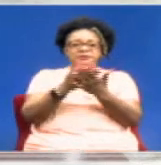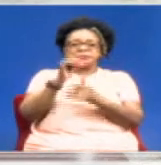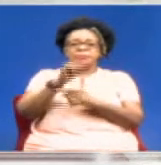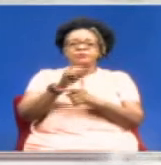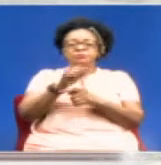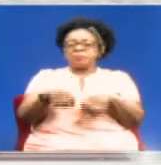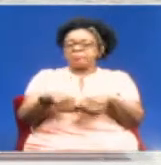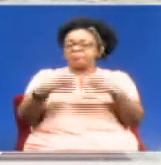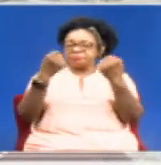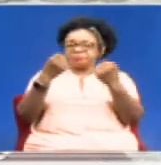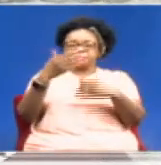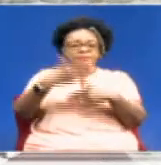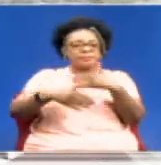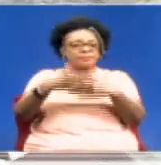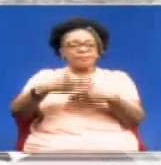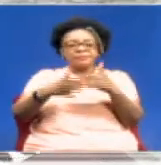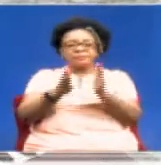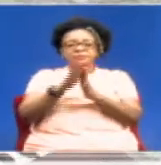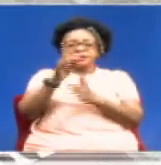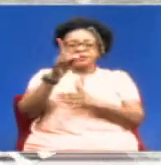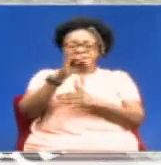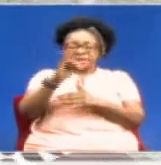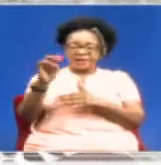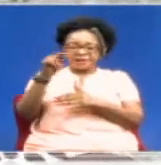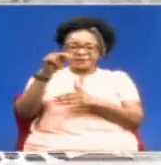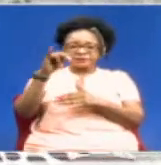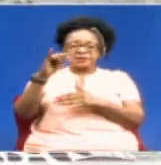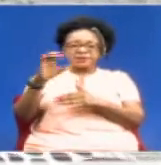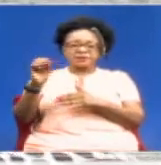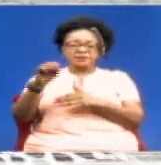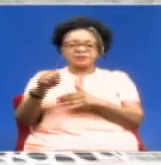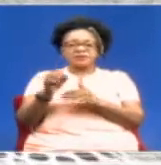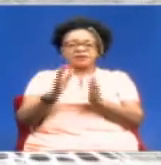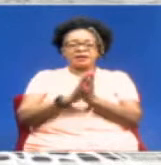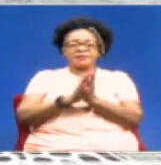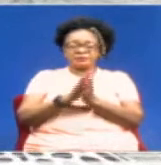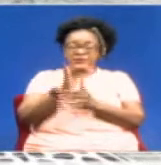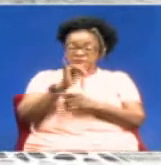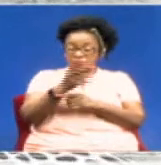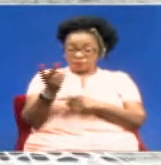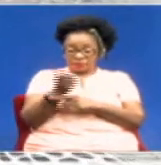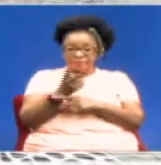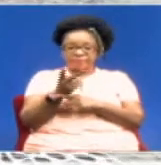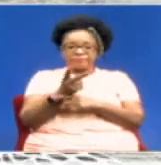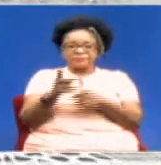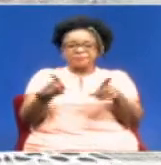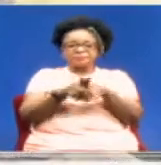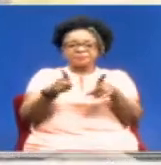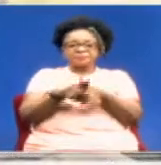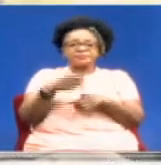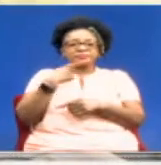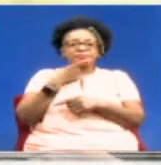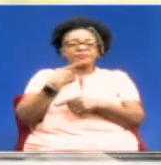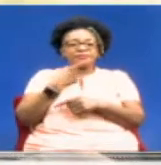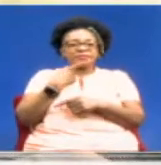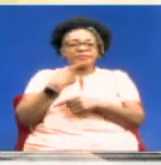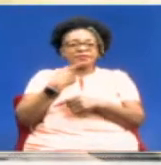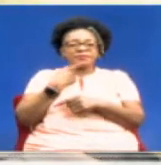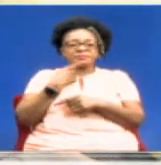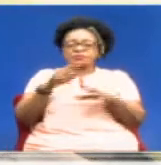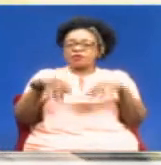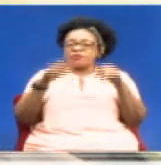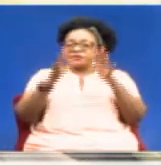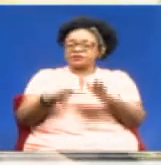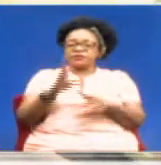uhusiano kati ya huduma ya ujasusi NIS na maafisa wa DCI, huku ikionekana kuwa maafisa hao wa